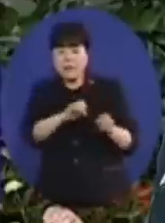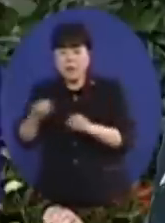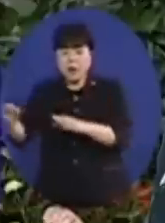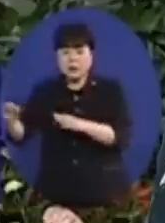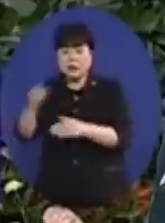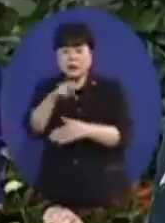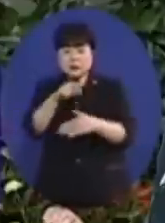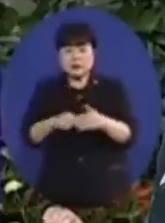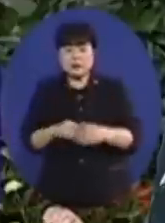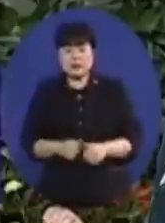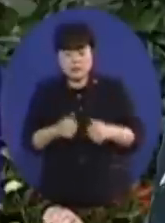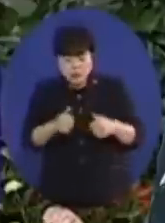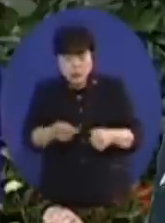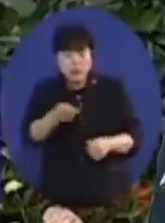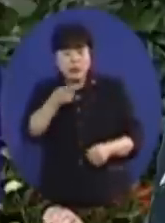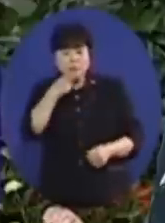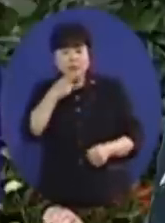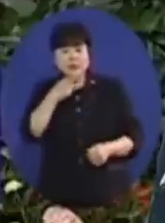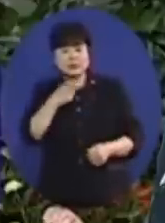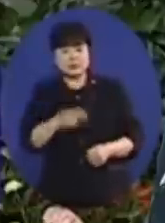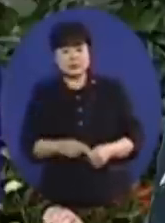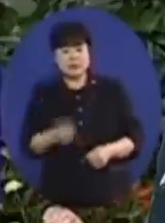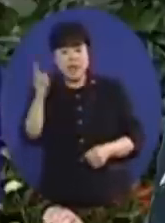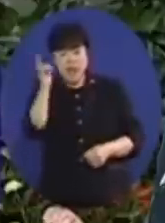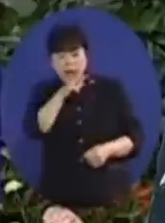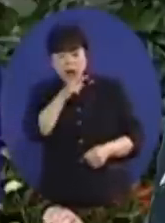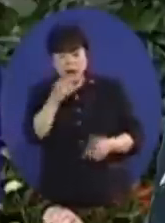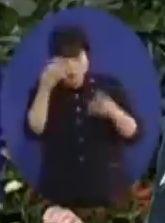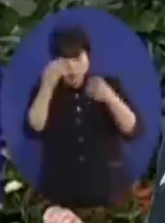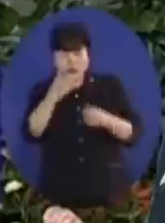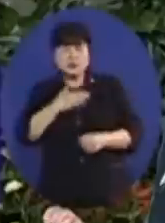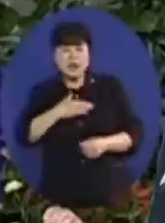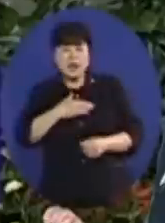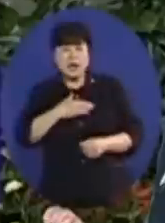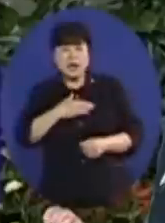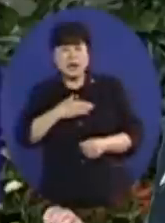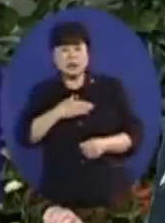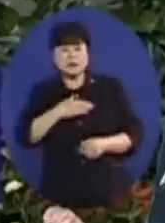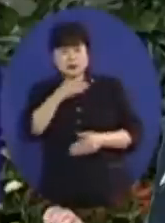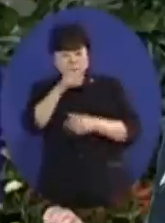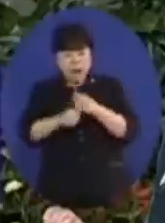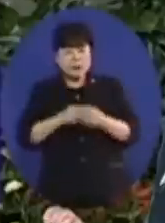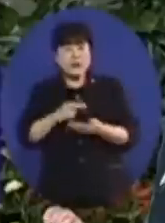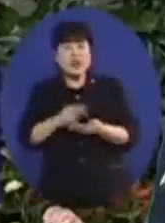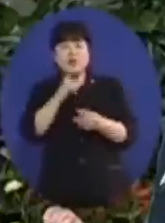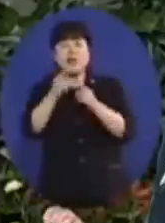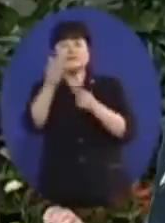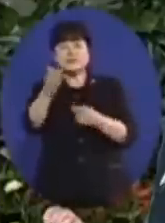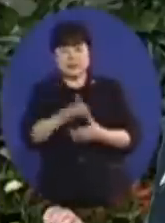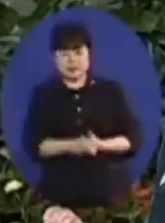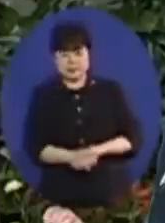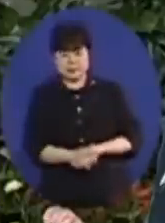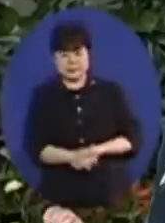버림과 내 속에 나를 경외함이 없는 것이 아기의 고통인 줄 알라 지금 만군의 야훼의 말씀입니다